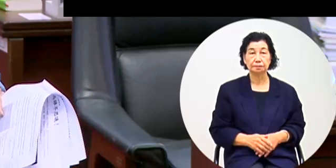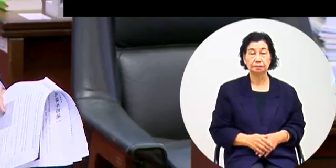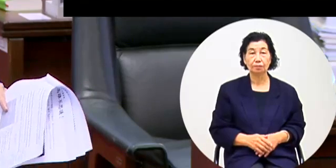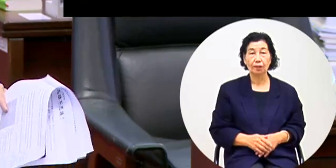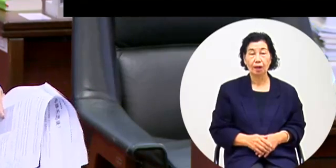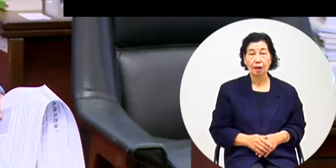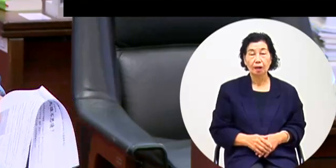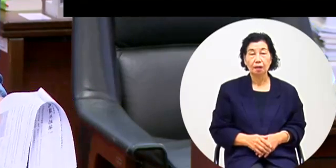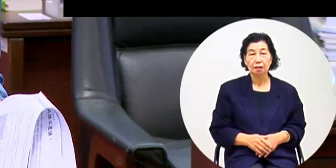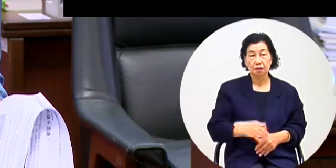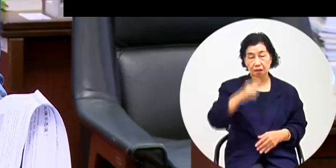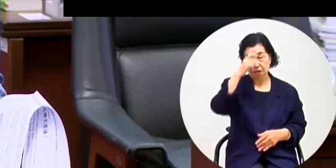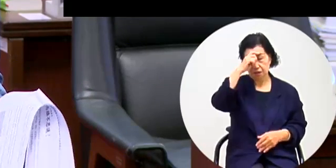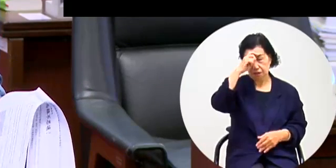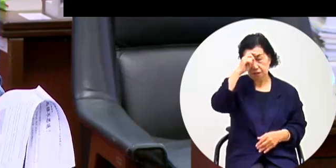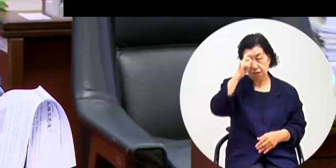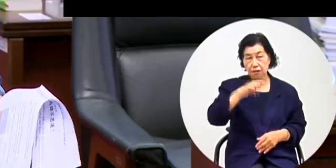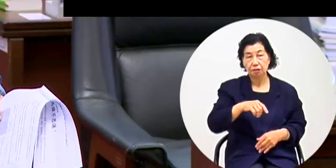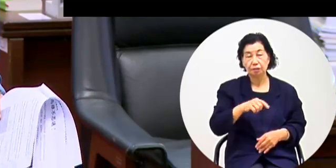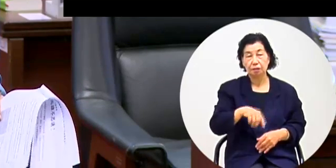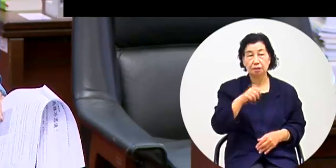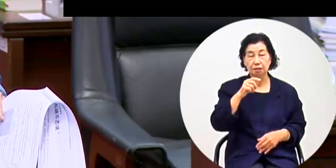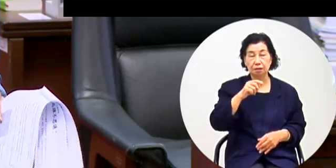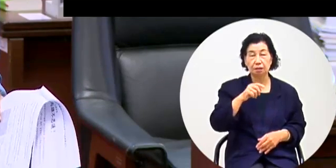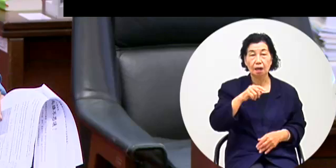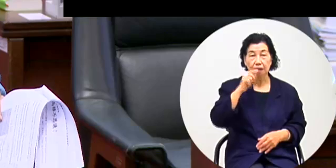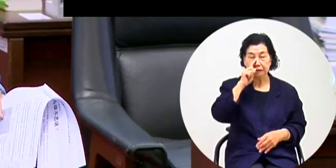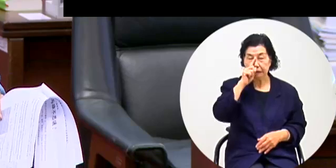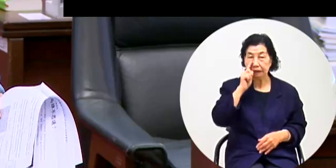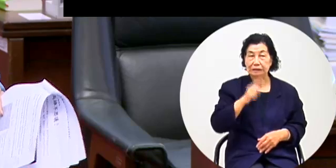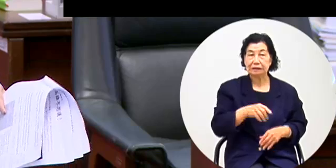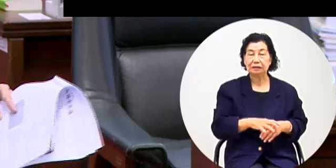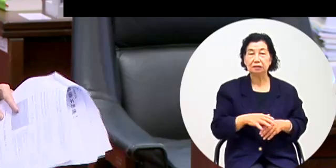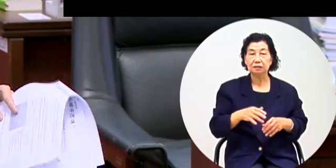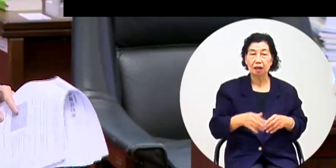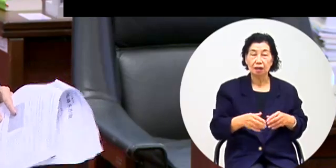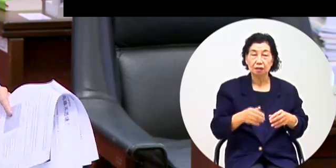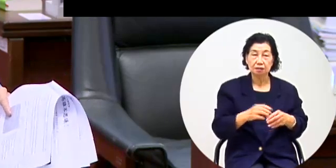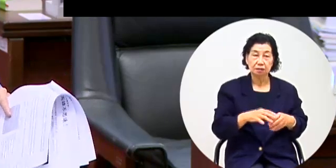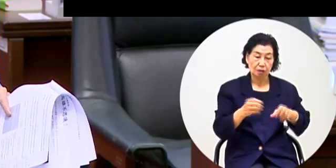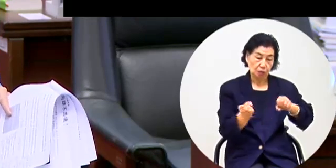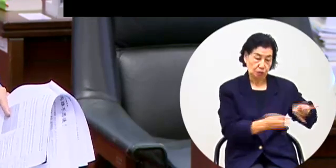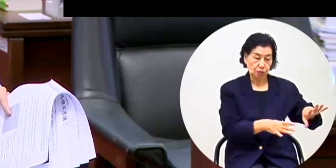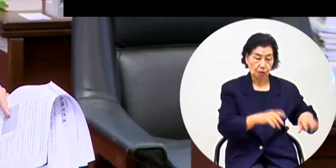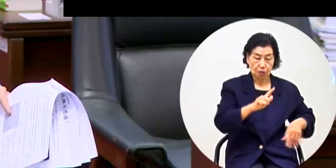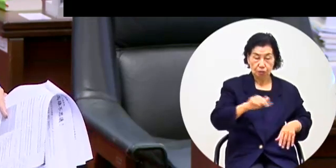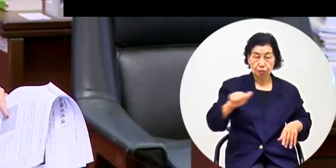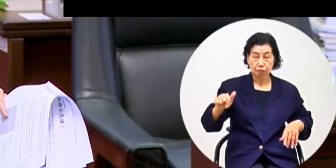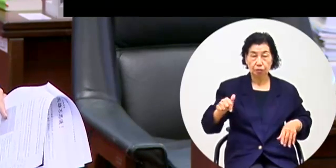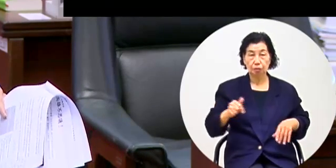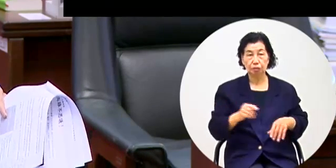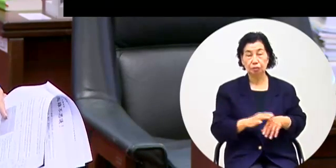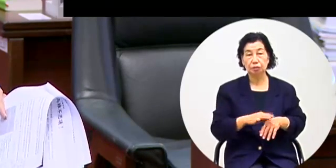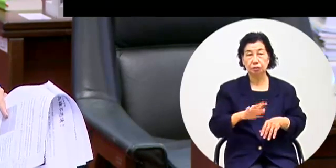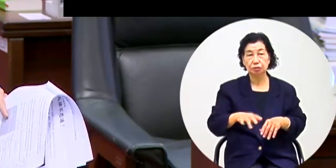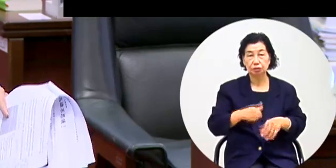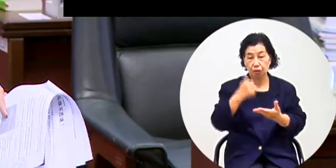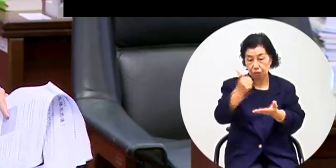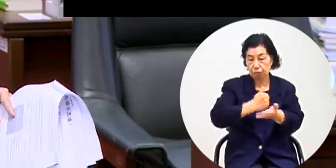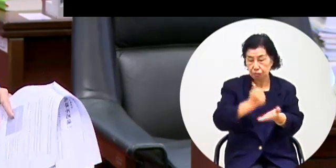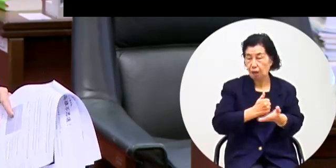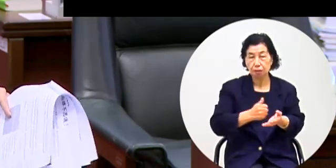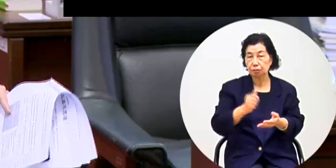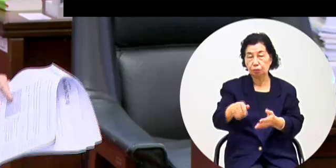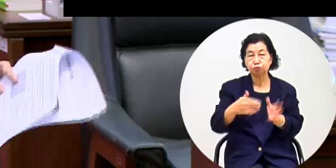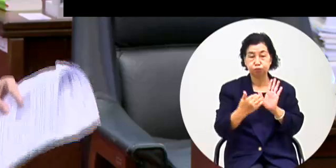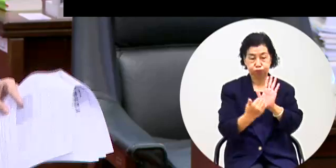运回去，我们就不要烧，咱都卖给因收因的粪扫，不需要这样子做了哈。对我们市民来讲，如果